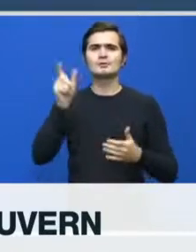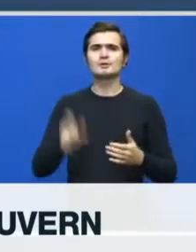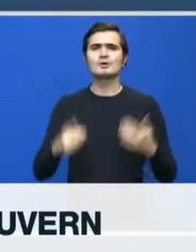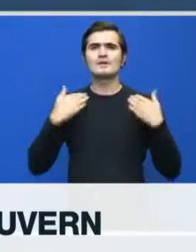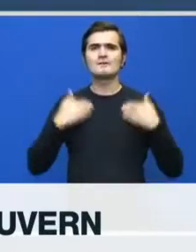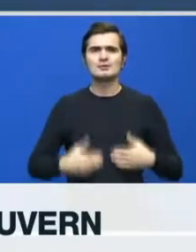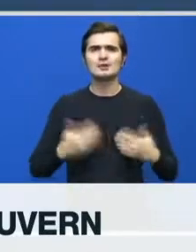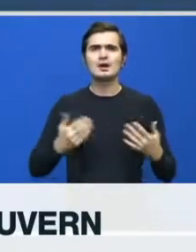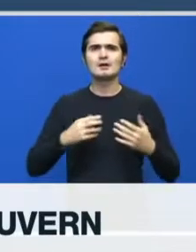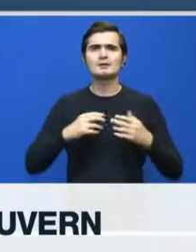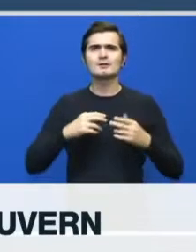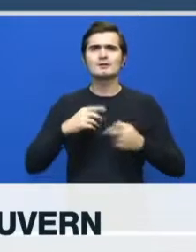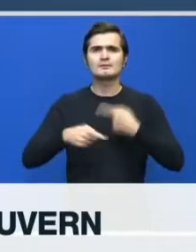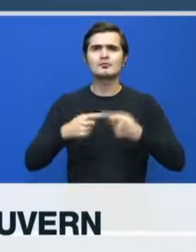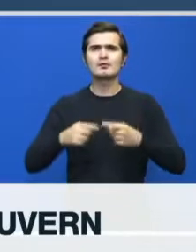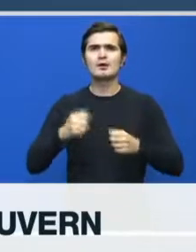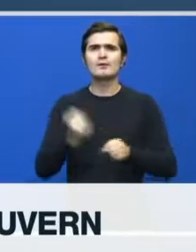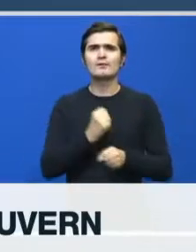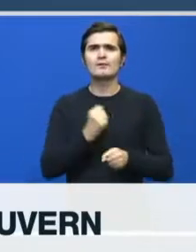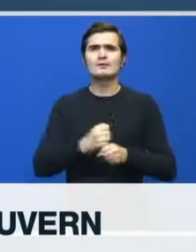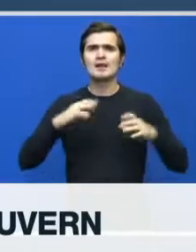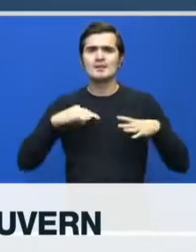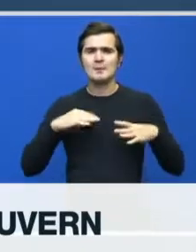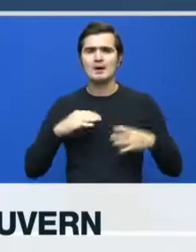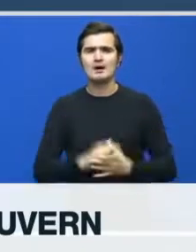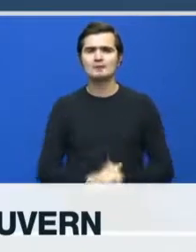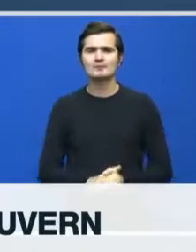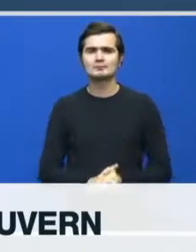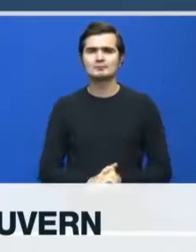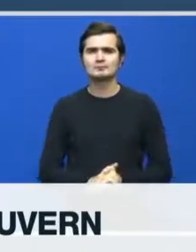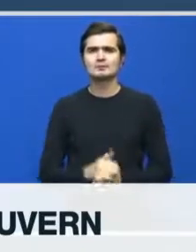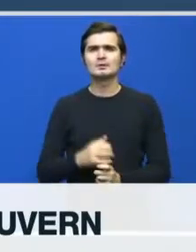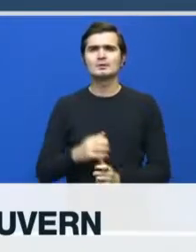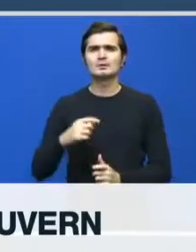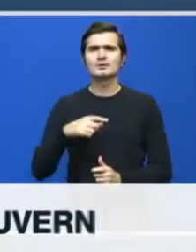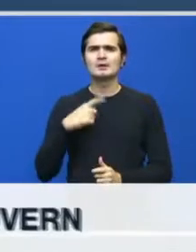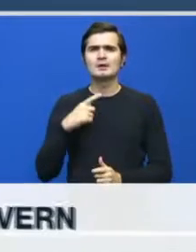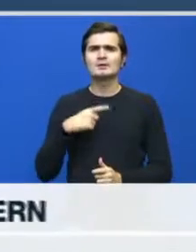desfășoară o profesie liberală, este practic